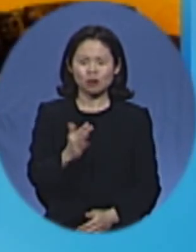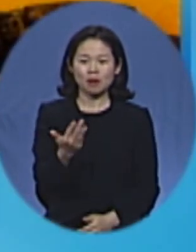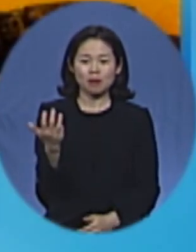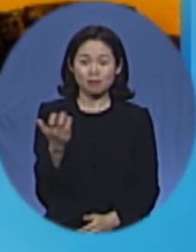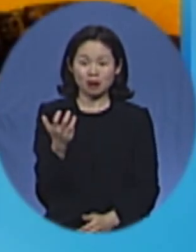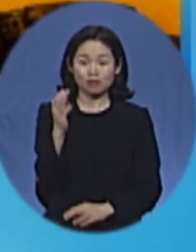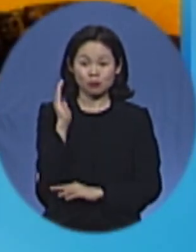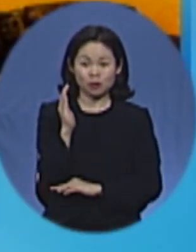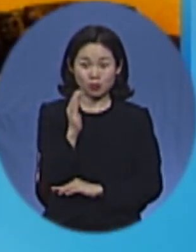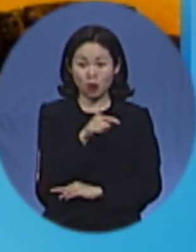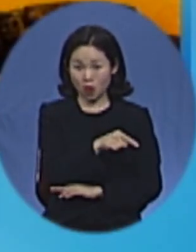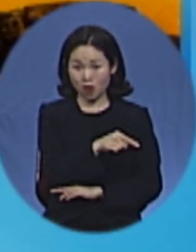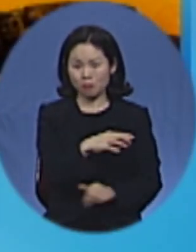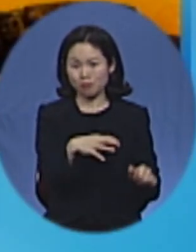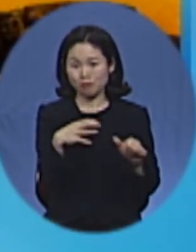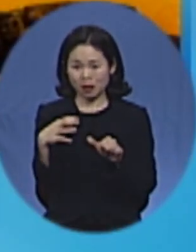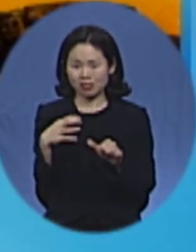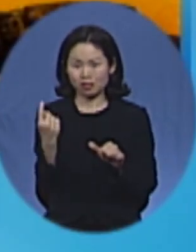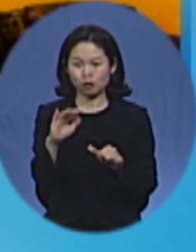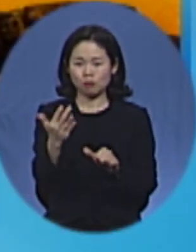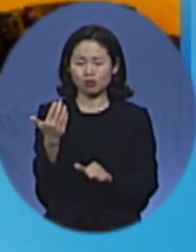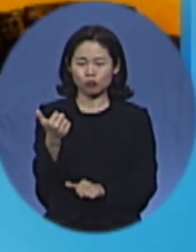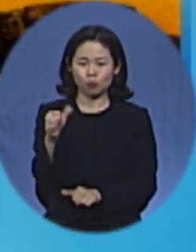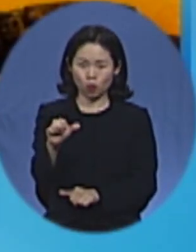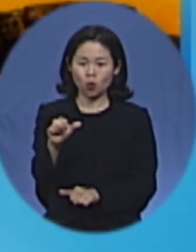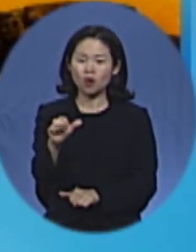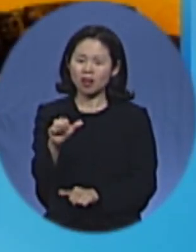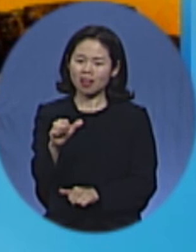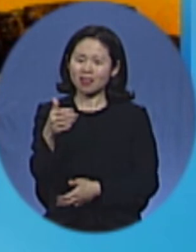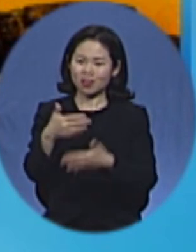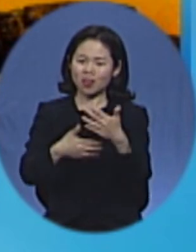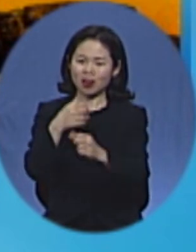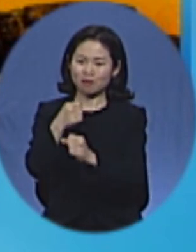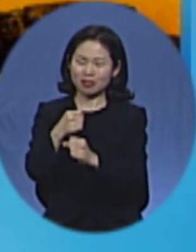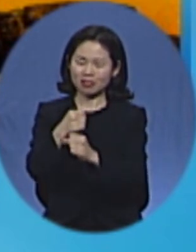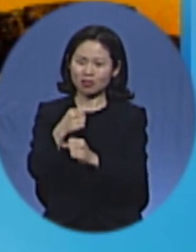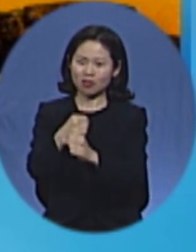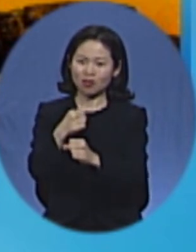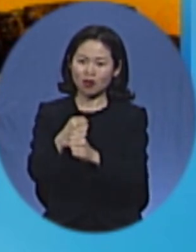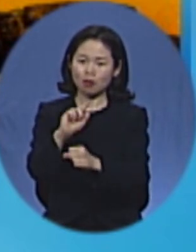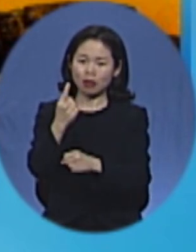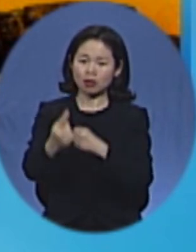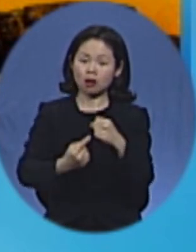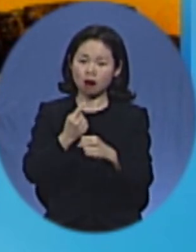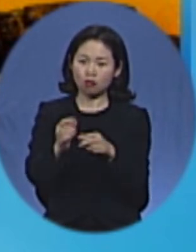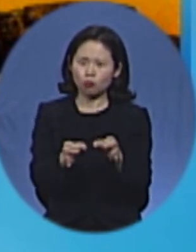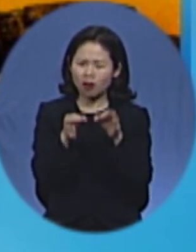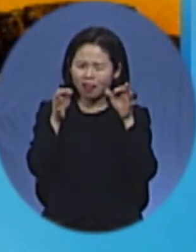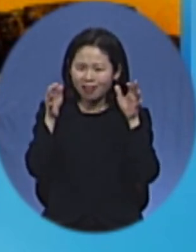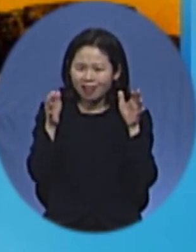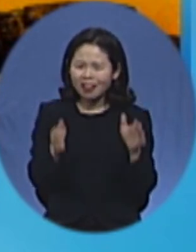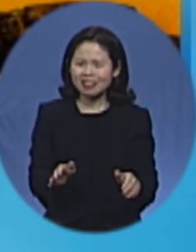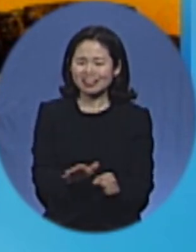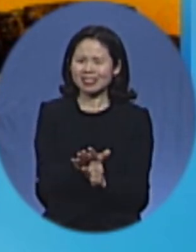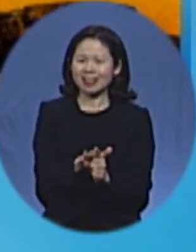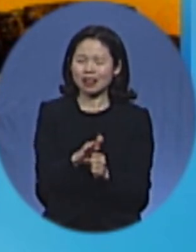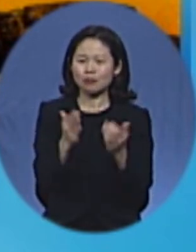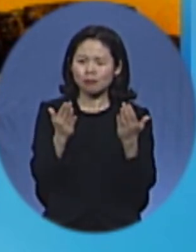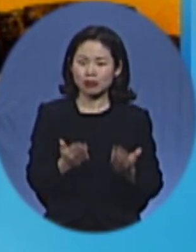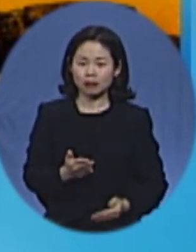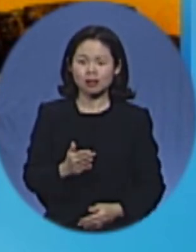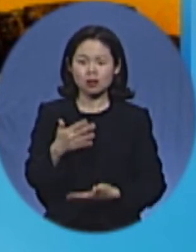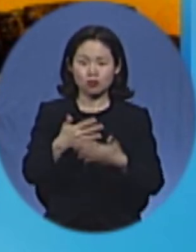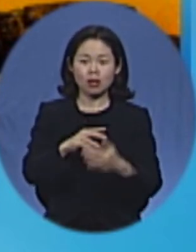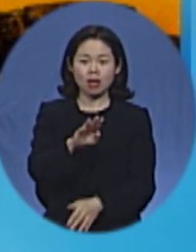1980년 소설을 원작으로 1995년에 영화로 만들어져 100년이 넘는 시간 동안 사랑받아온 벤